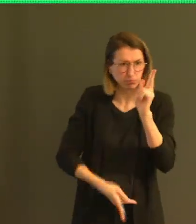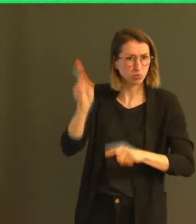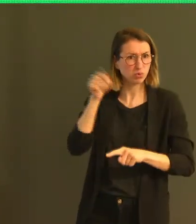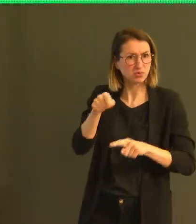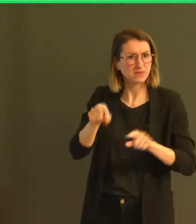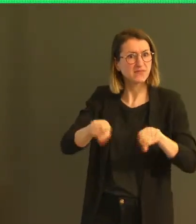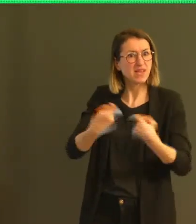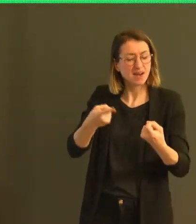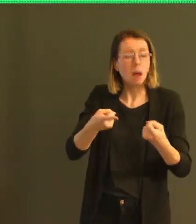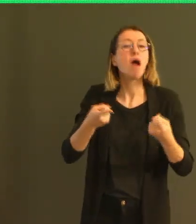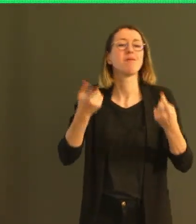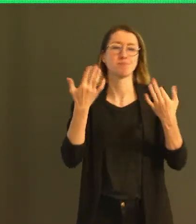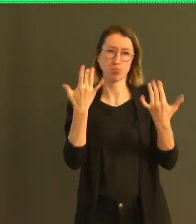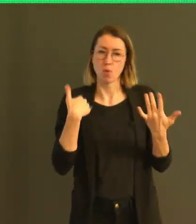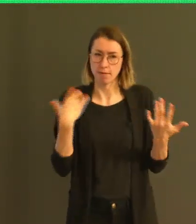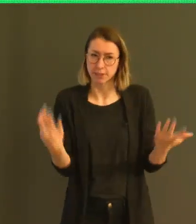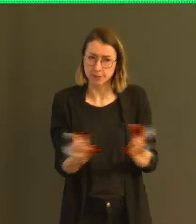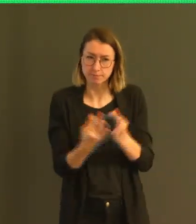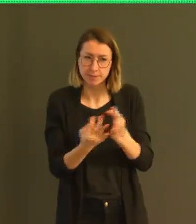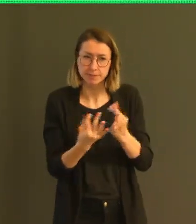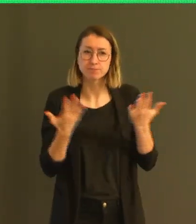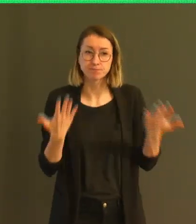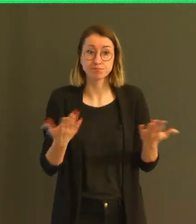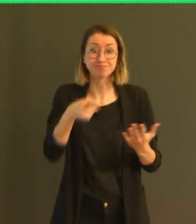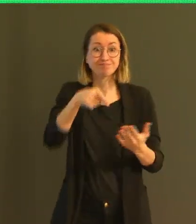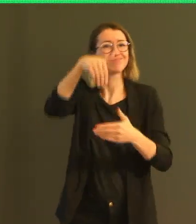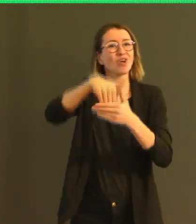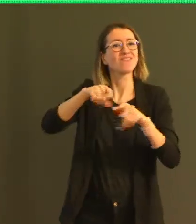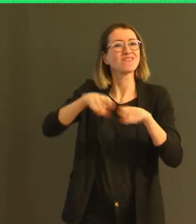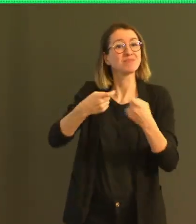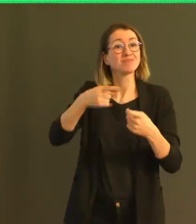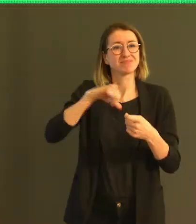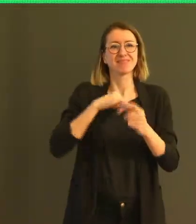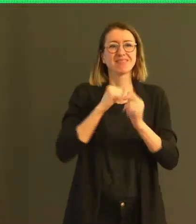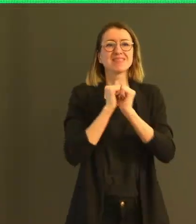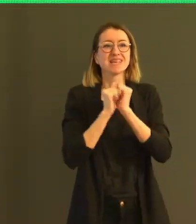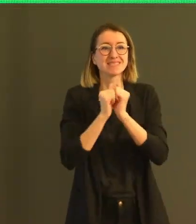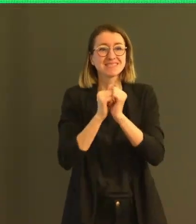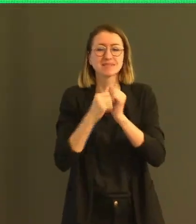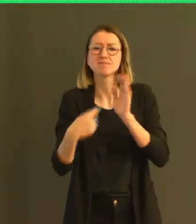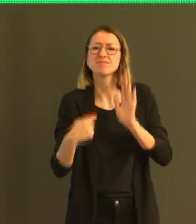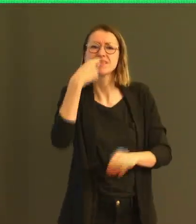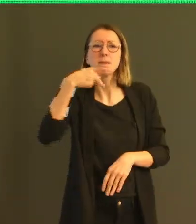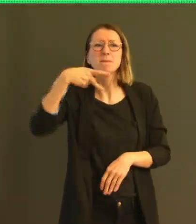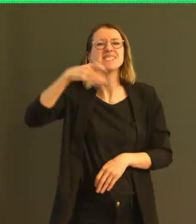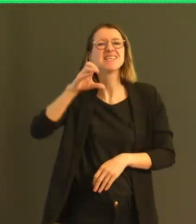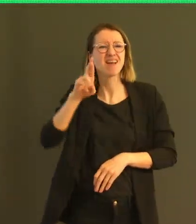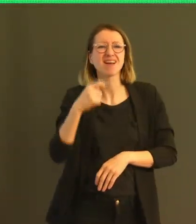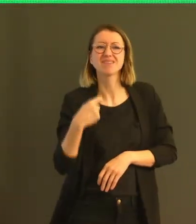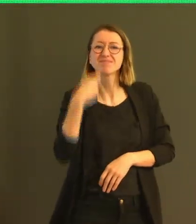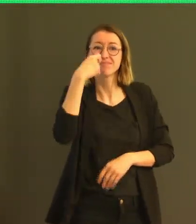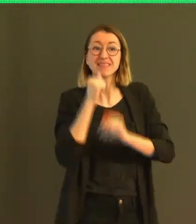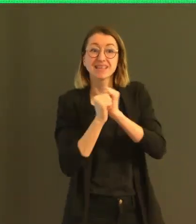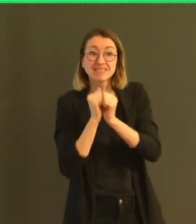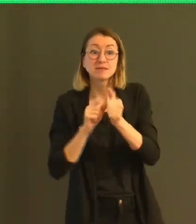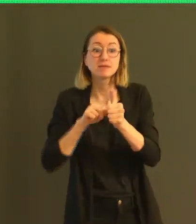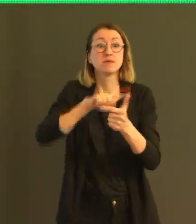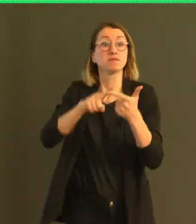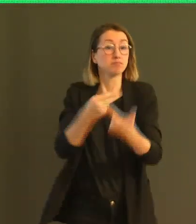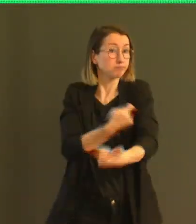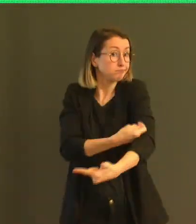résultats à la fois de tests pcr dont de détection de virus test positif que de sérologie dont deux